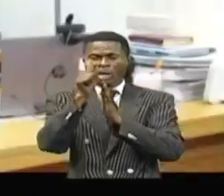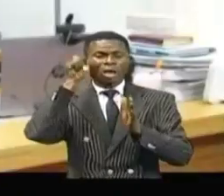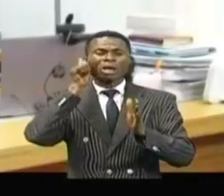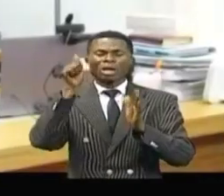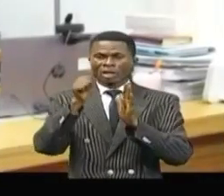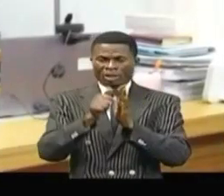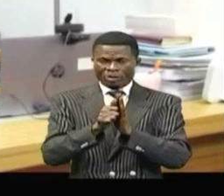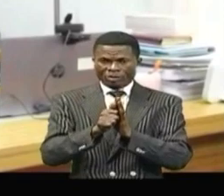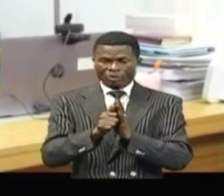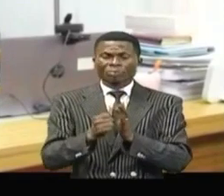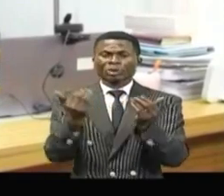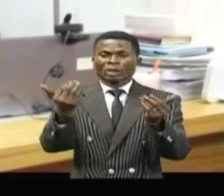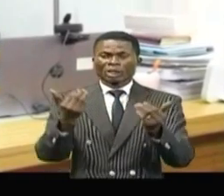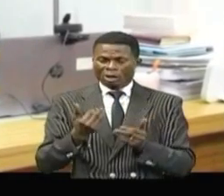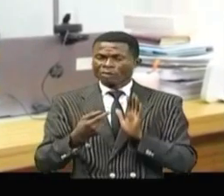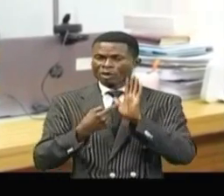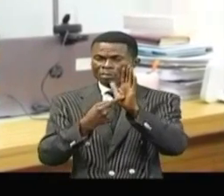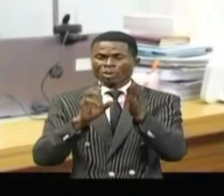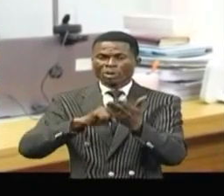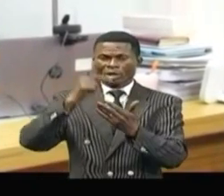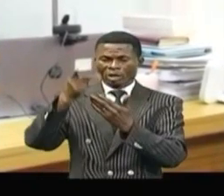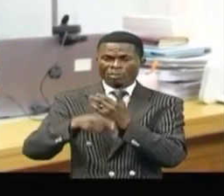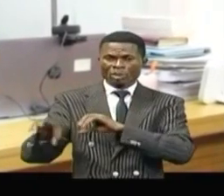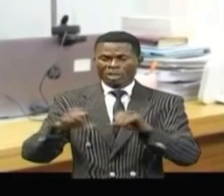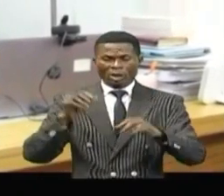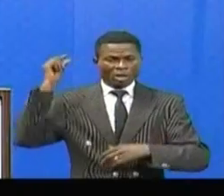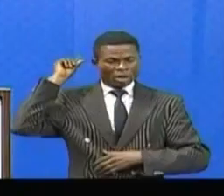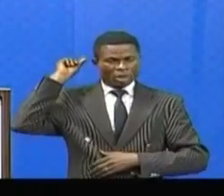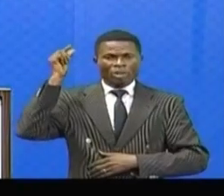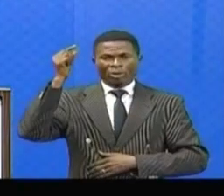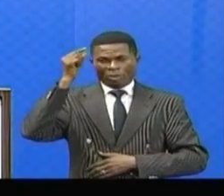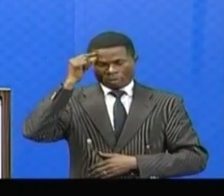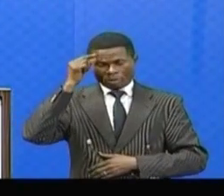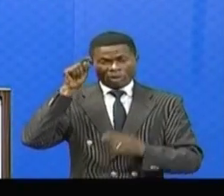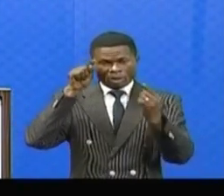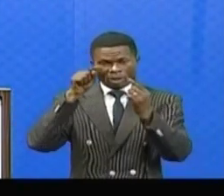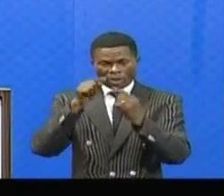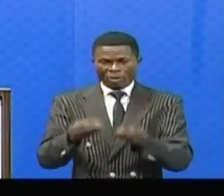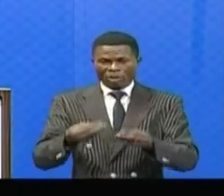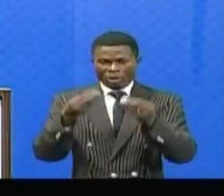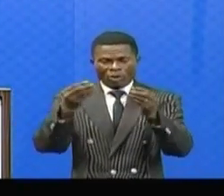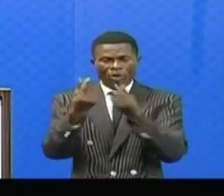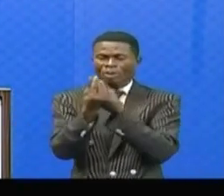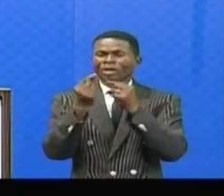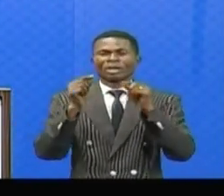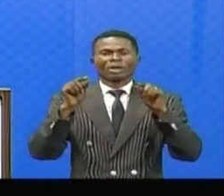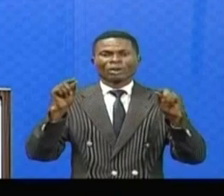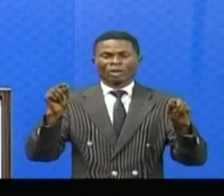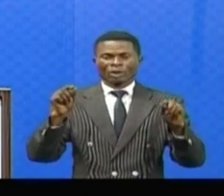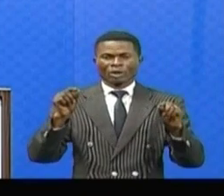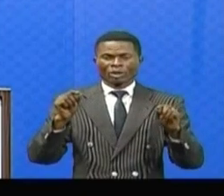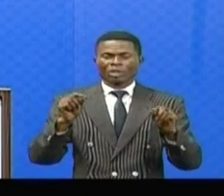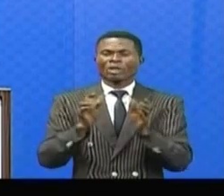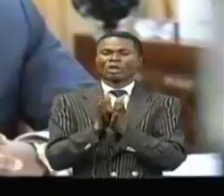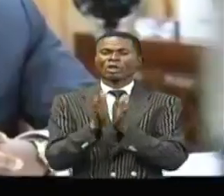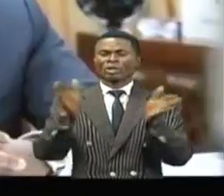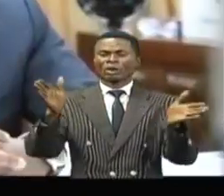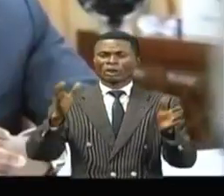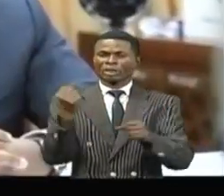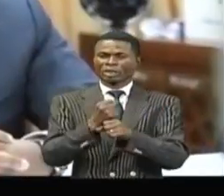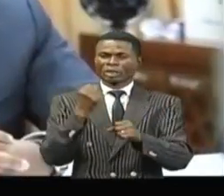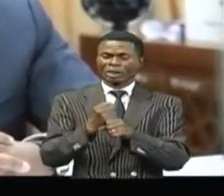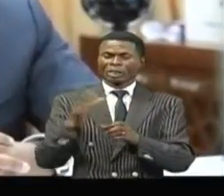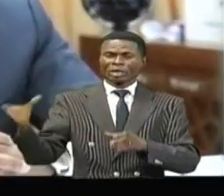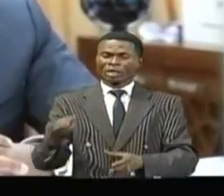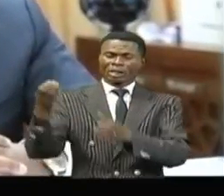concrétisent la volonté exprimée dans le programme d'action du gouvernement dans le but de fournir gratuitement un paquet global de services de prise